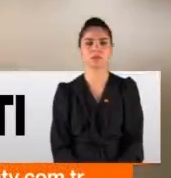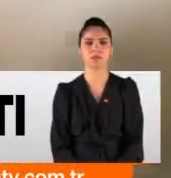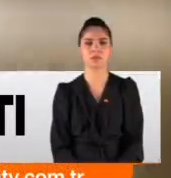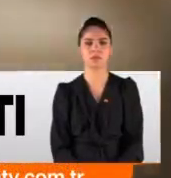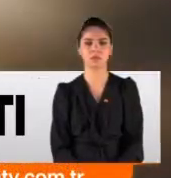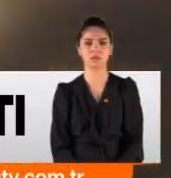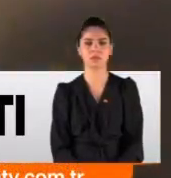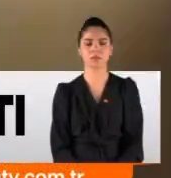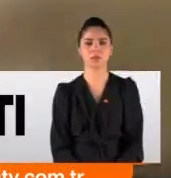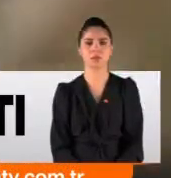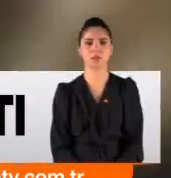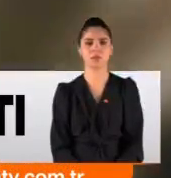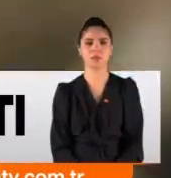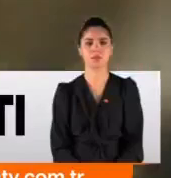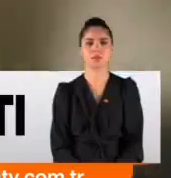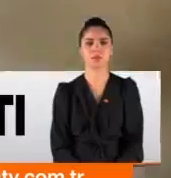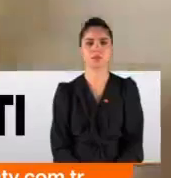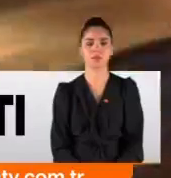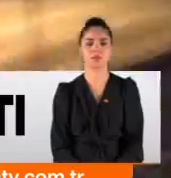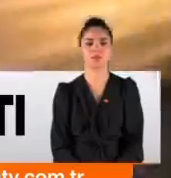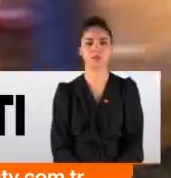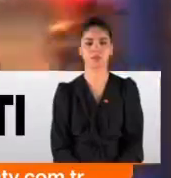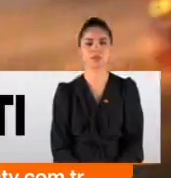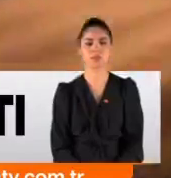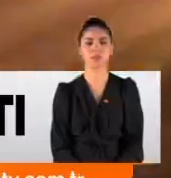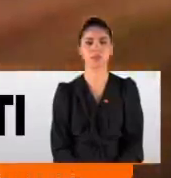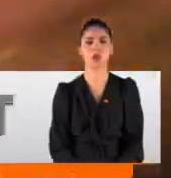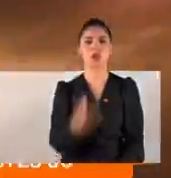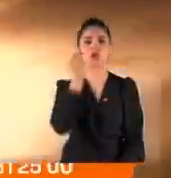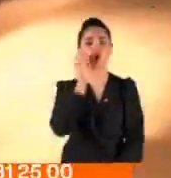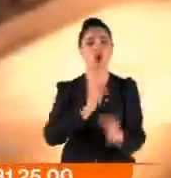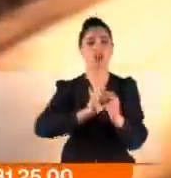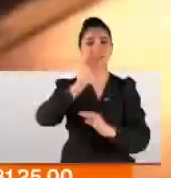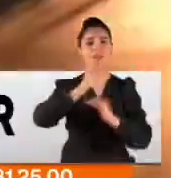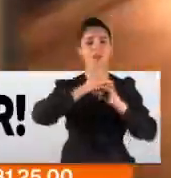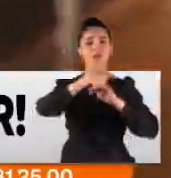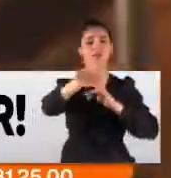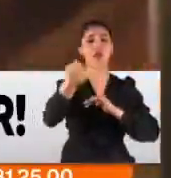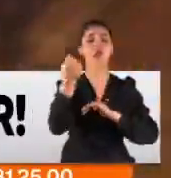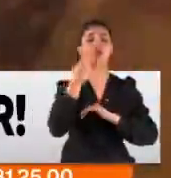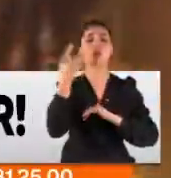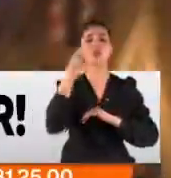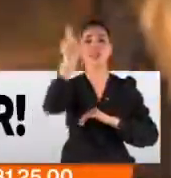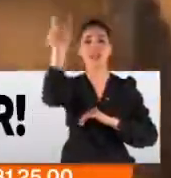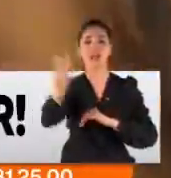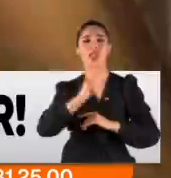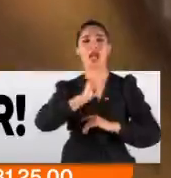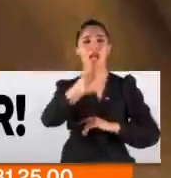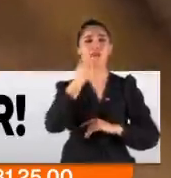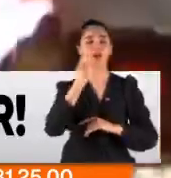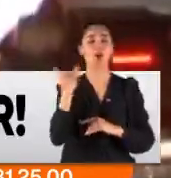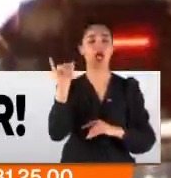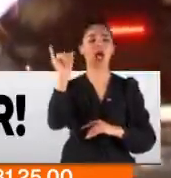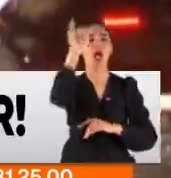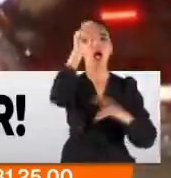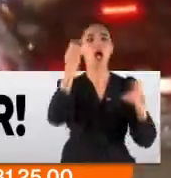Darbeye karşı omuz omuza! Ama on binler Başkan Erdoğan'ın talimatıyla havalimanına doğru yürüyüşe